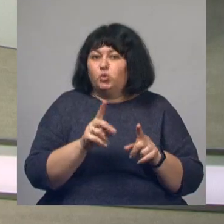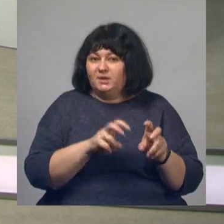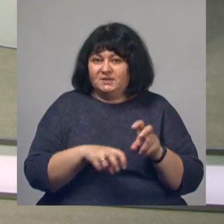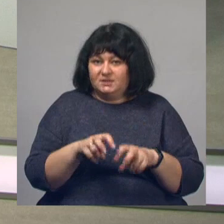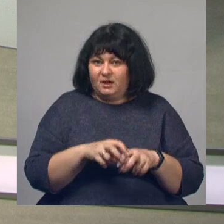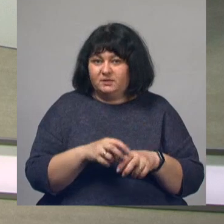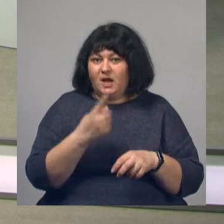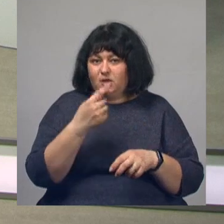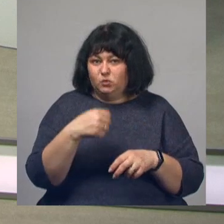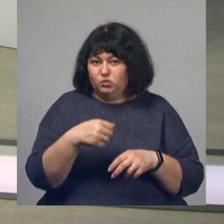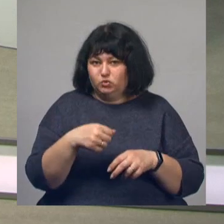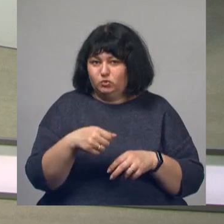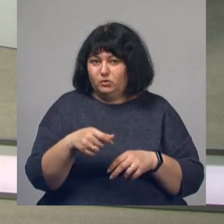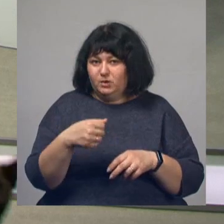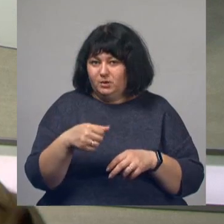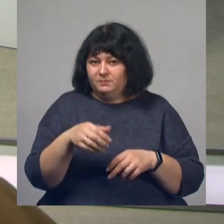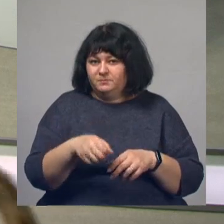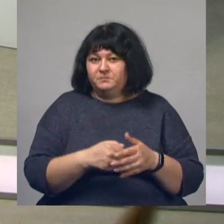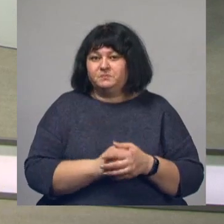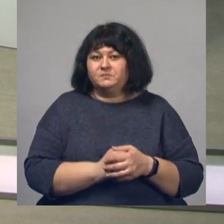Александр, одну. Так, сейчас, секундочку.